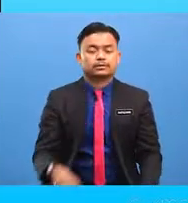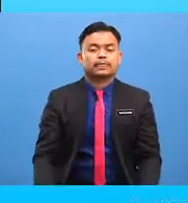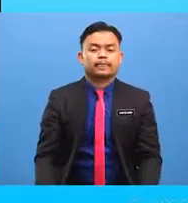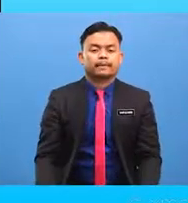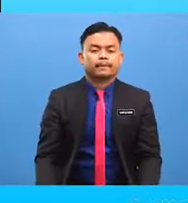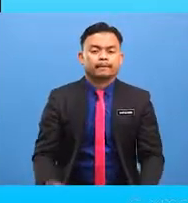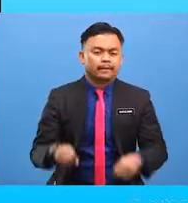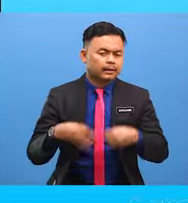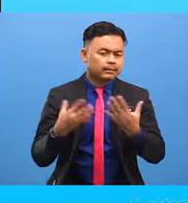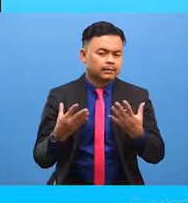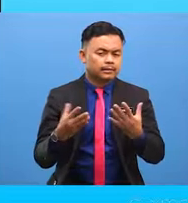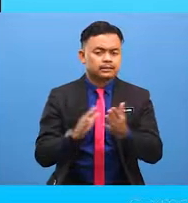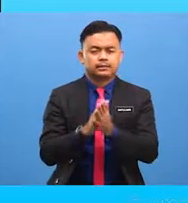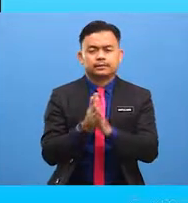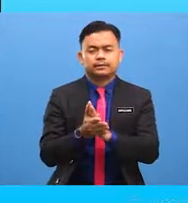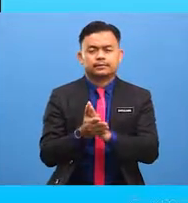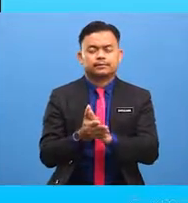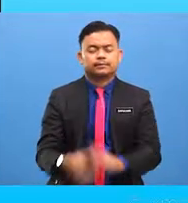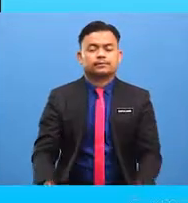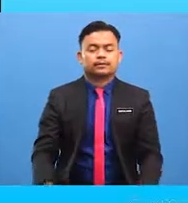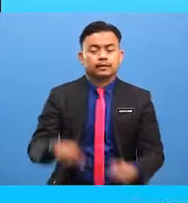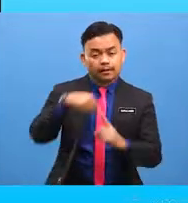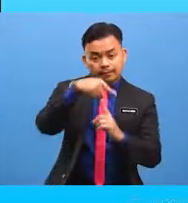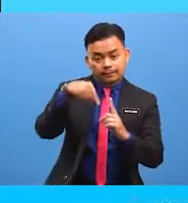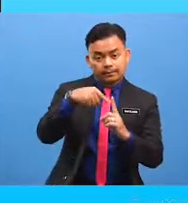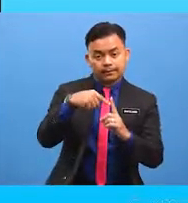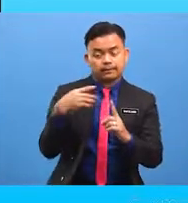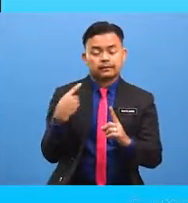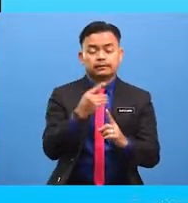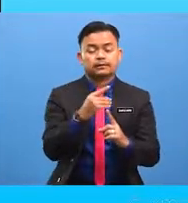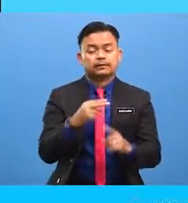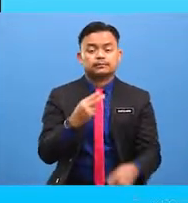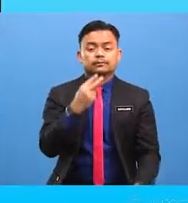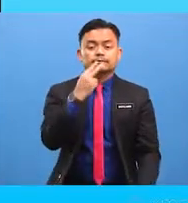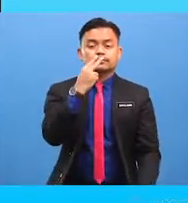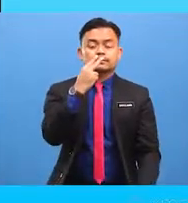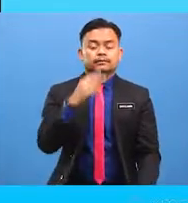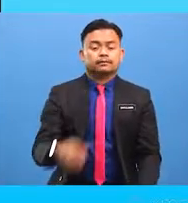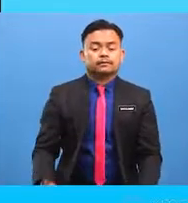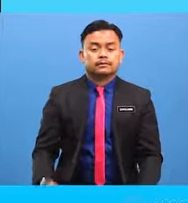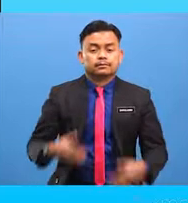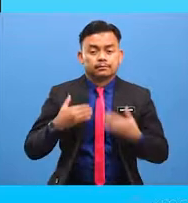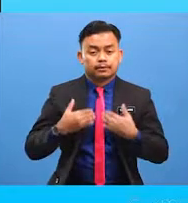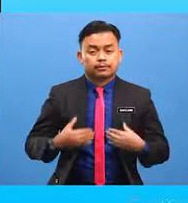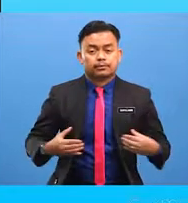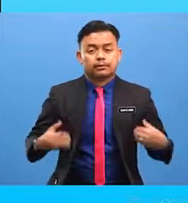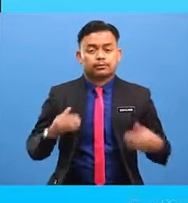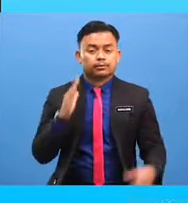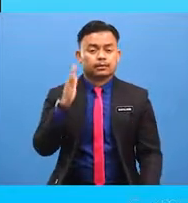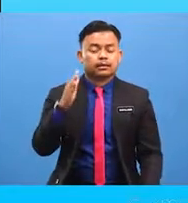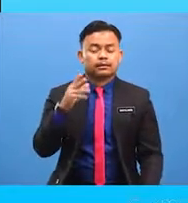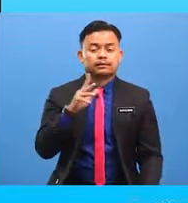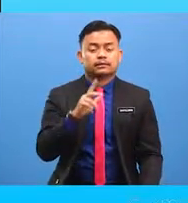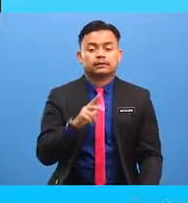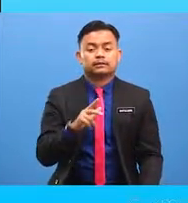berlaku? Apabila kita menarik nafas, paru-paru akan mengembang dan menolak dada